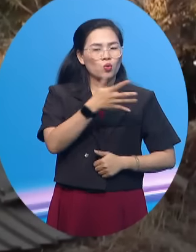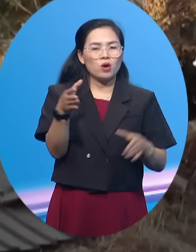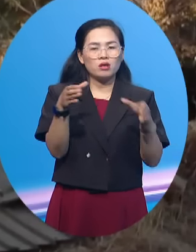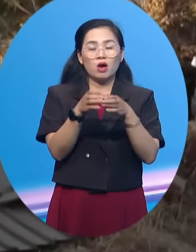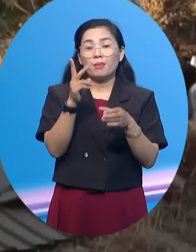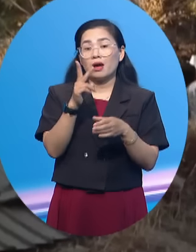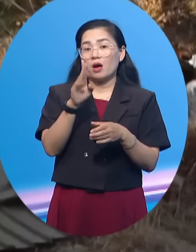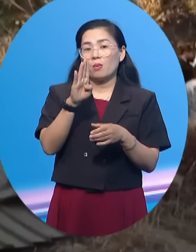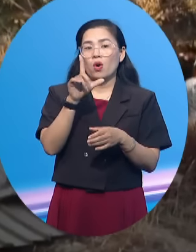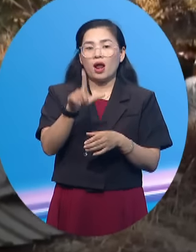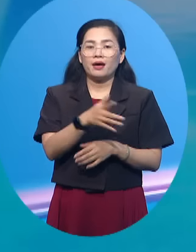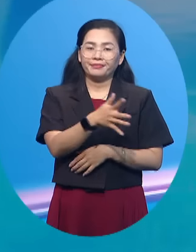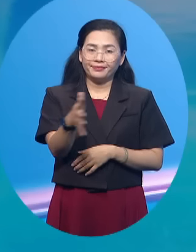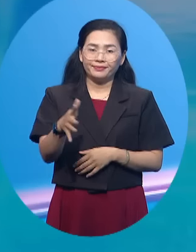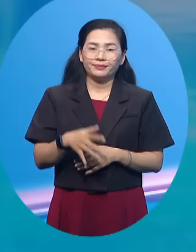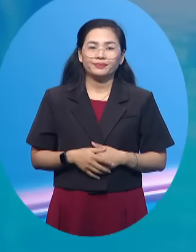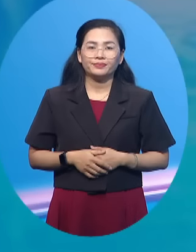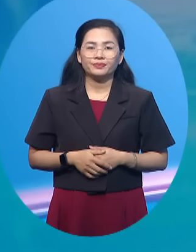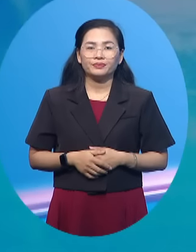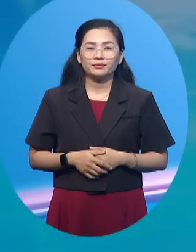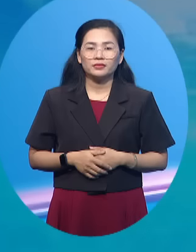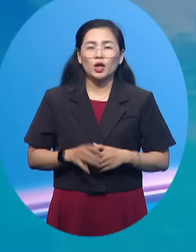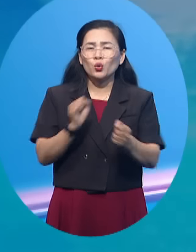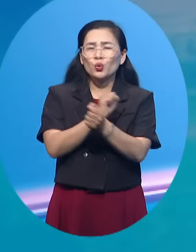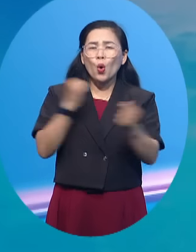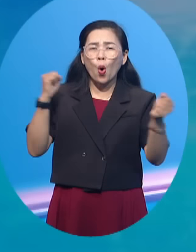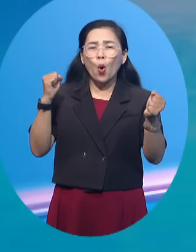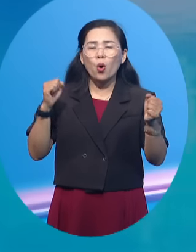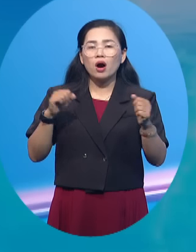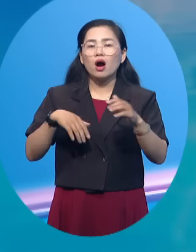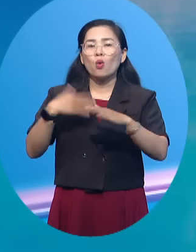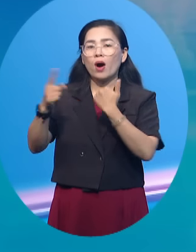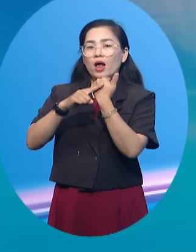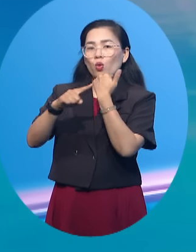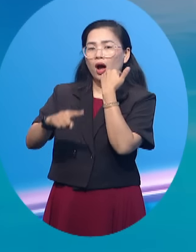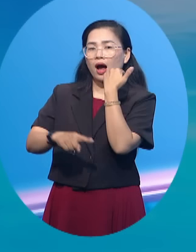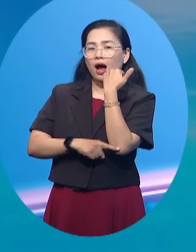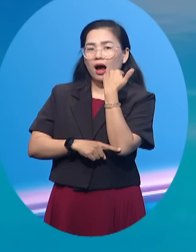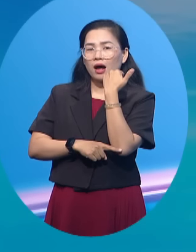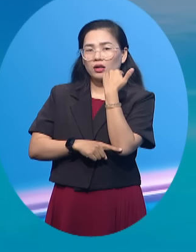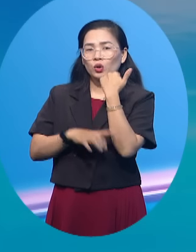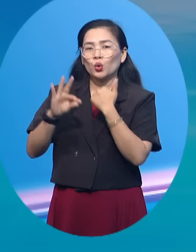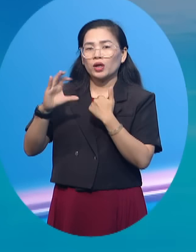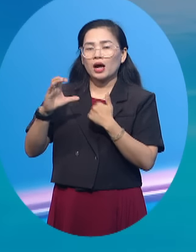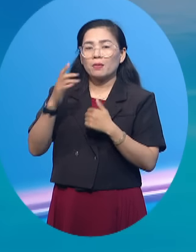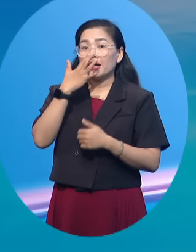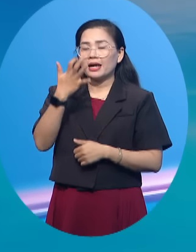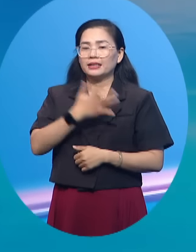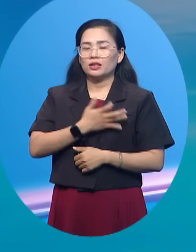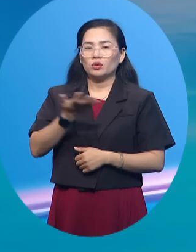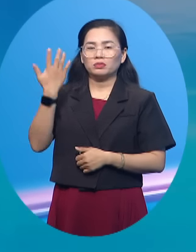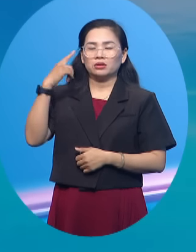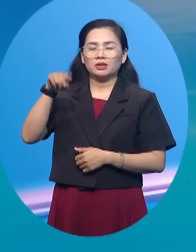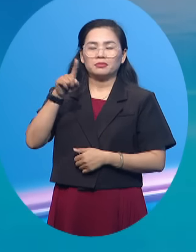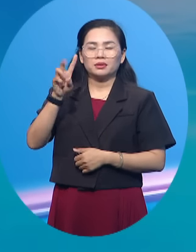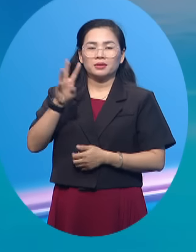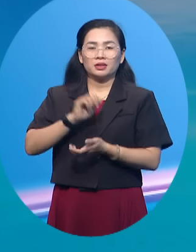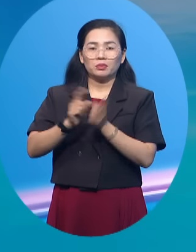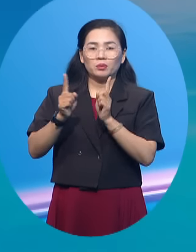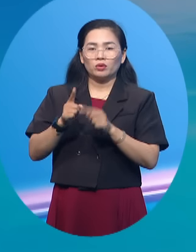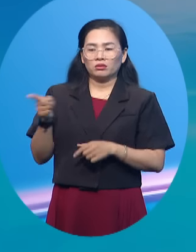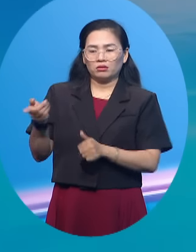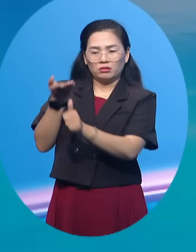Hezbollah ở Liban. Liên quan đến vụ nổ bên ngoài tòa án tối cao Brazil hôm 13 tháng 11, một thẩm phán cho rằng kẻ